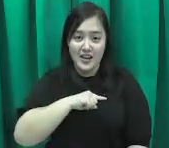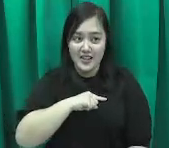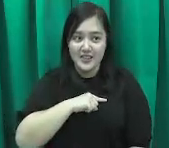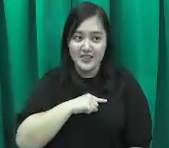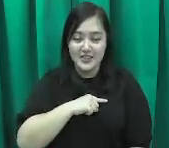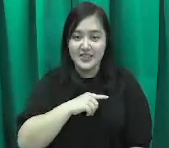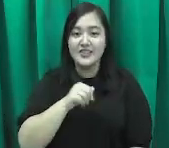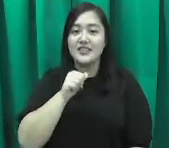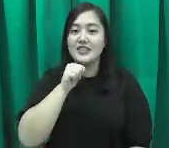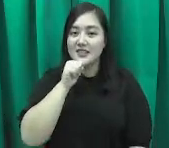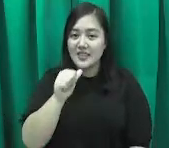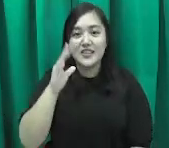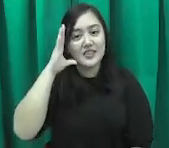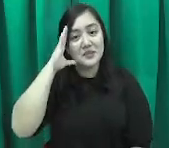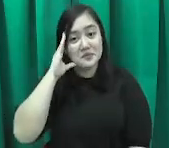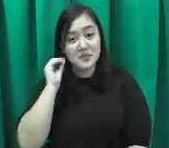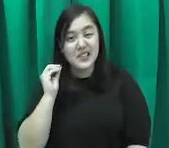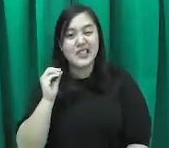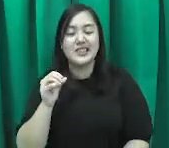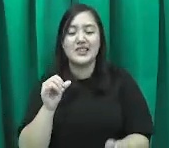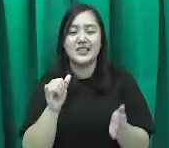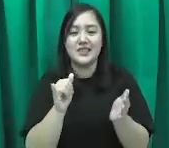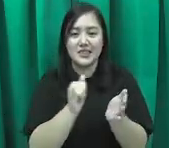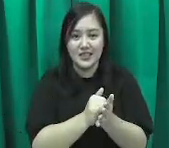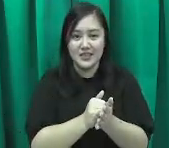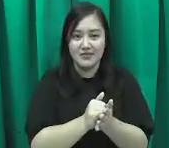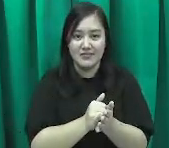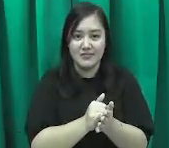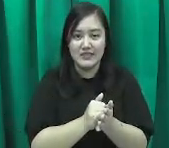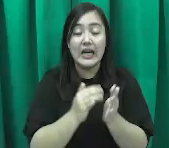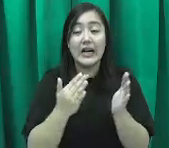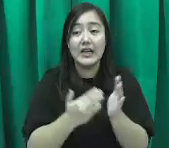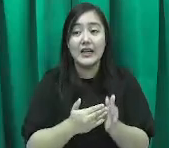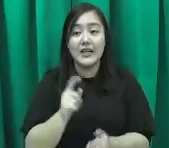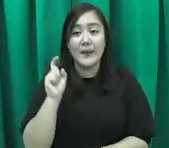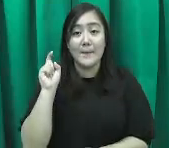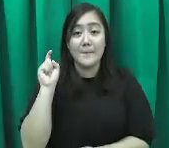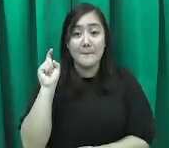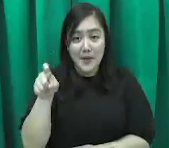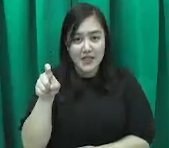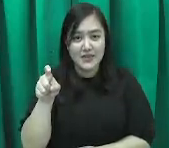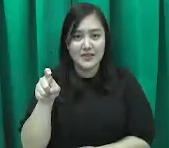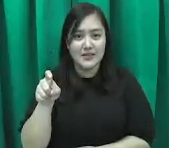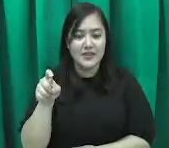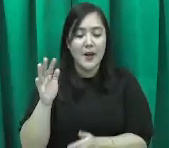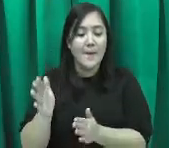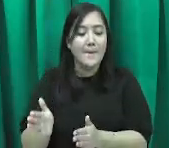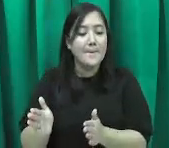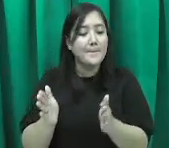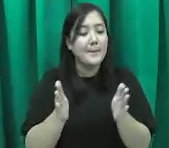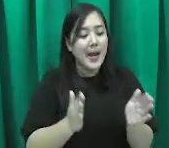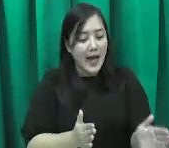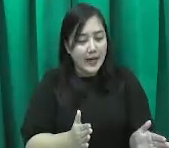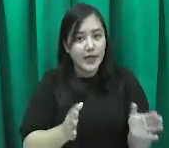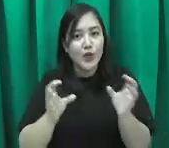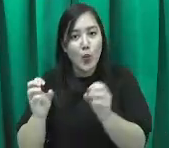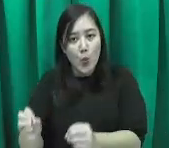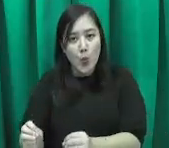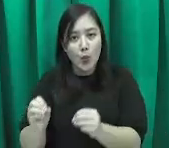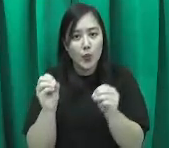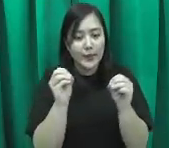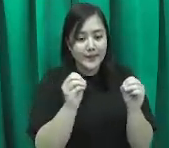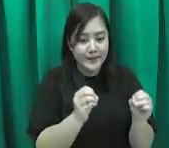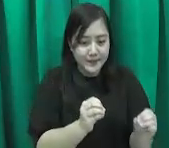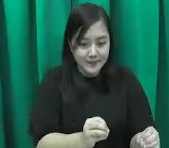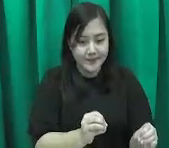kanyang galakayan. Yes. Dapat sa una pa lang niya, sabi nga natin, mag-asawa, ilatag nyo na yung organization. Yes. Nung